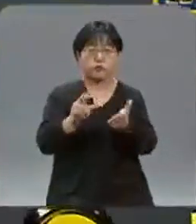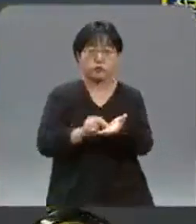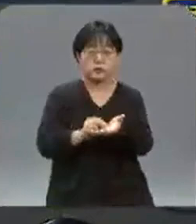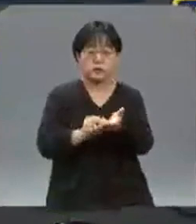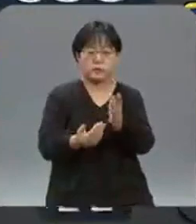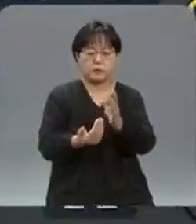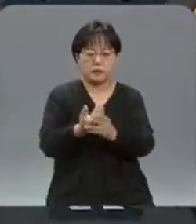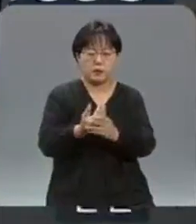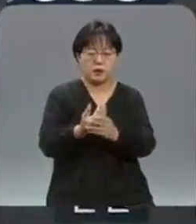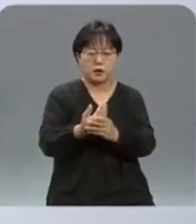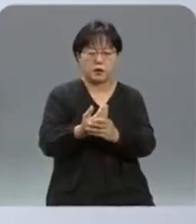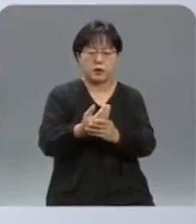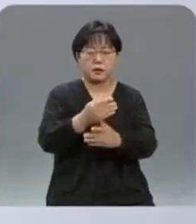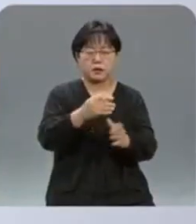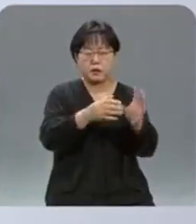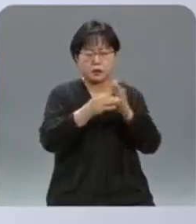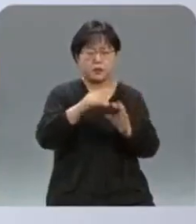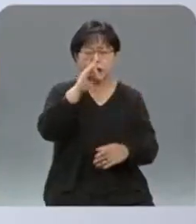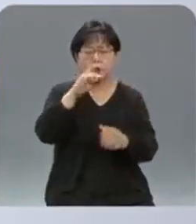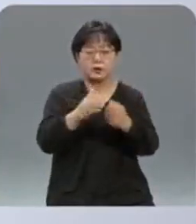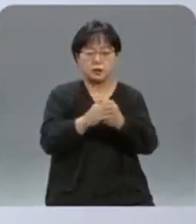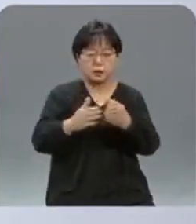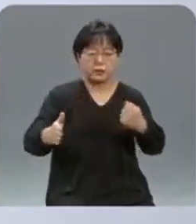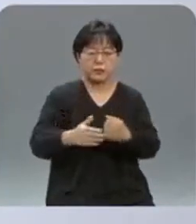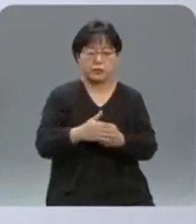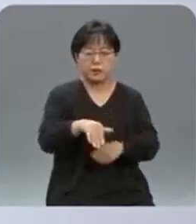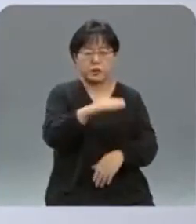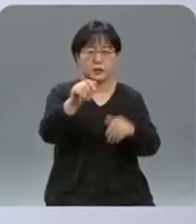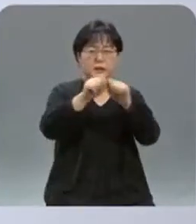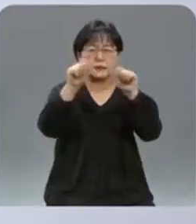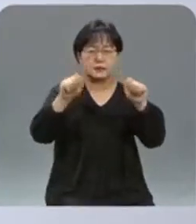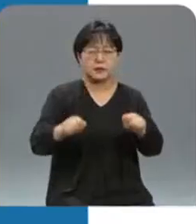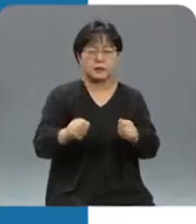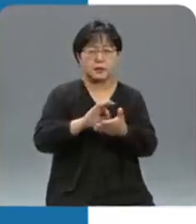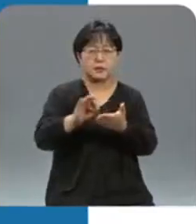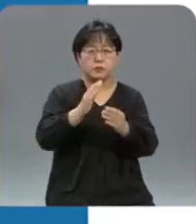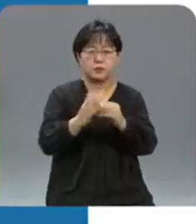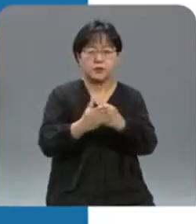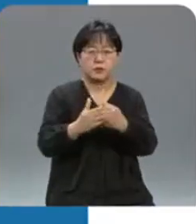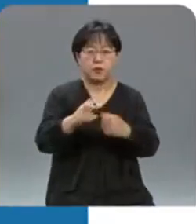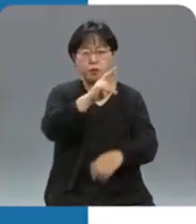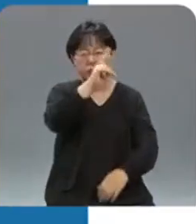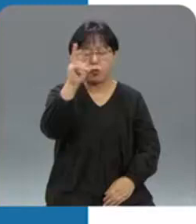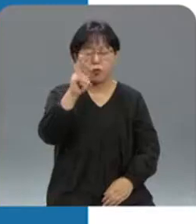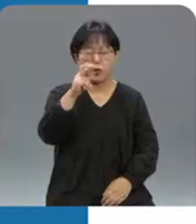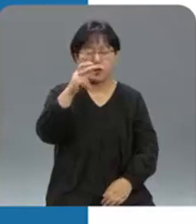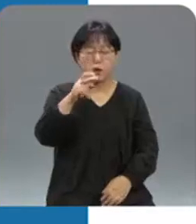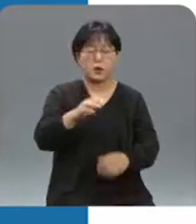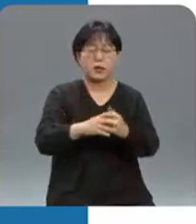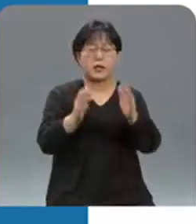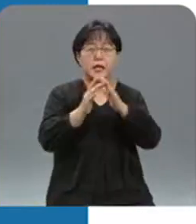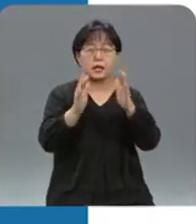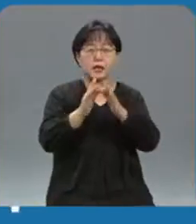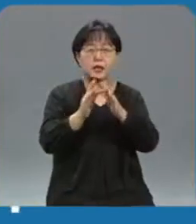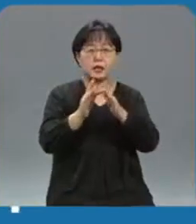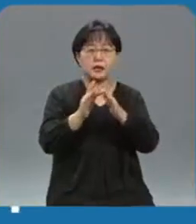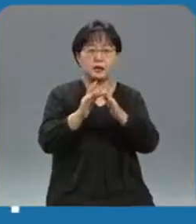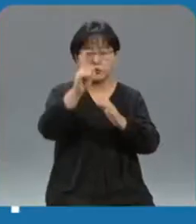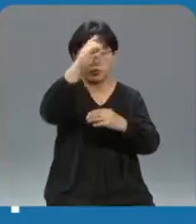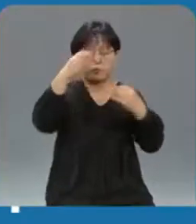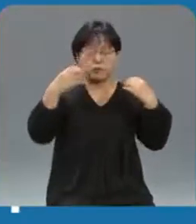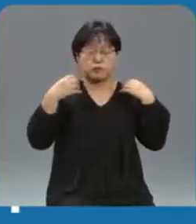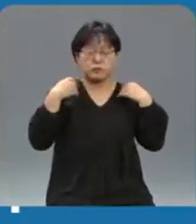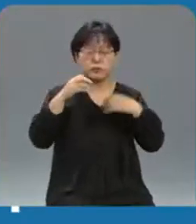것 같거든요. 네. 저희가 이제 많은 시스템을 사용하고 있는데. 오후 들어서는 정부 온라인 민원 서비스인